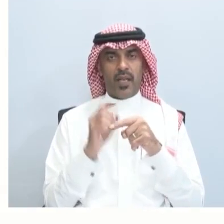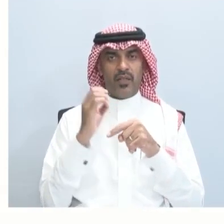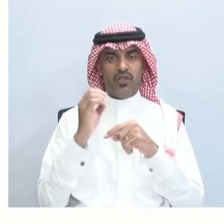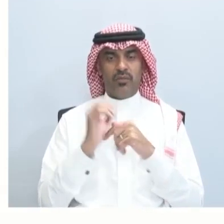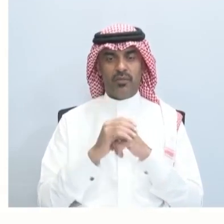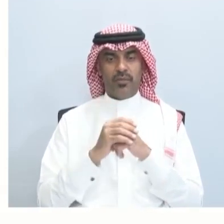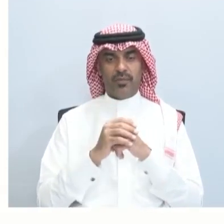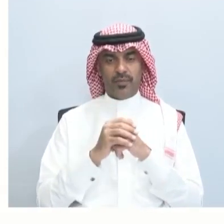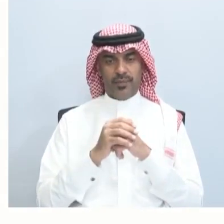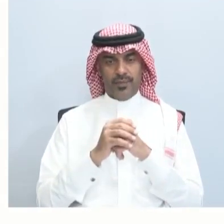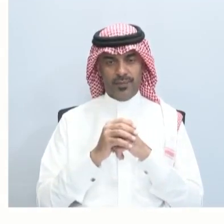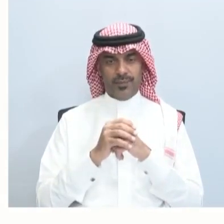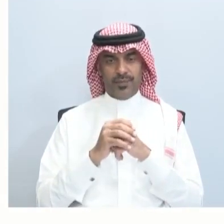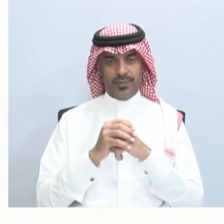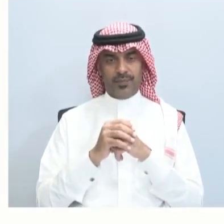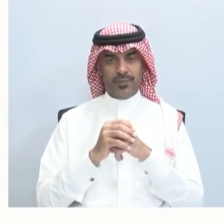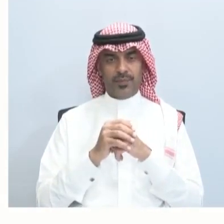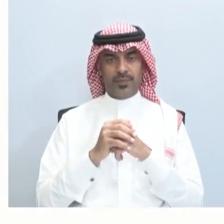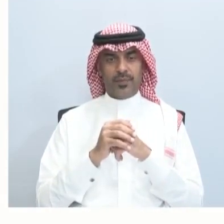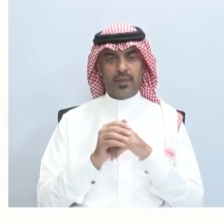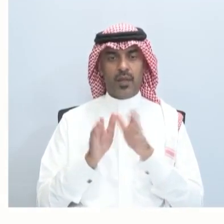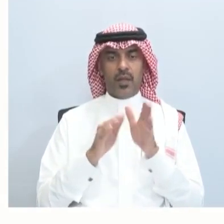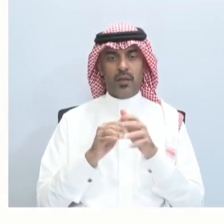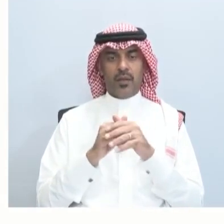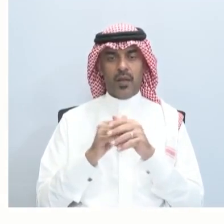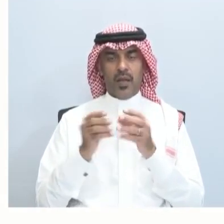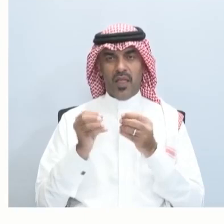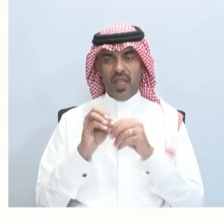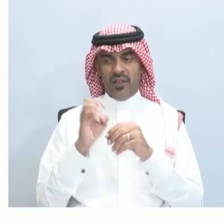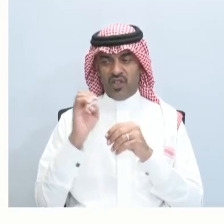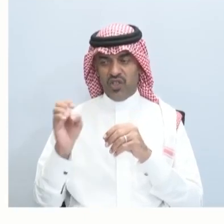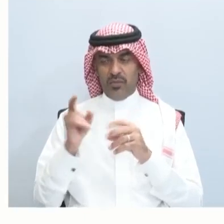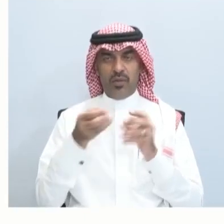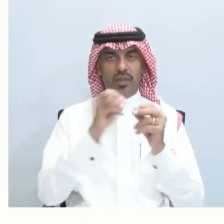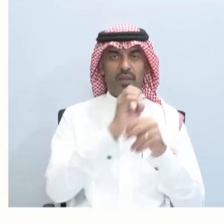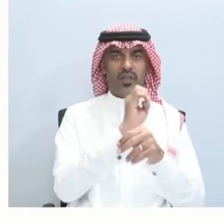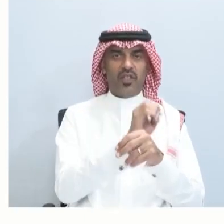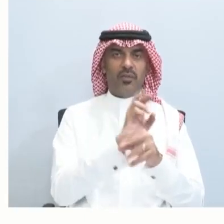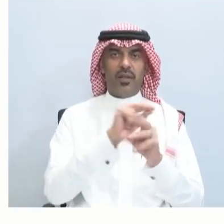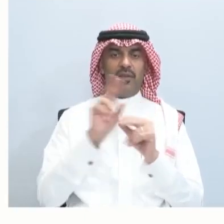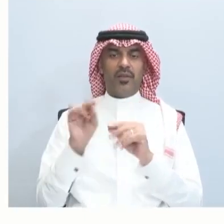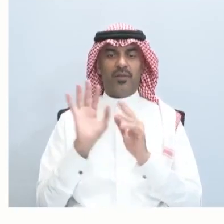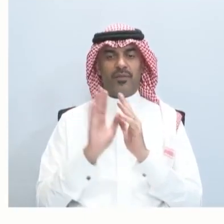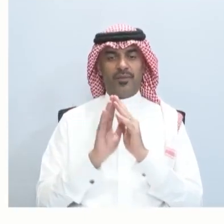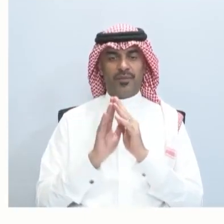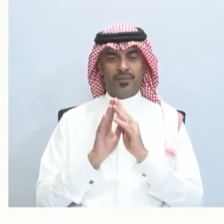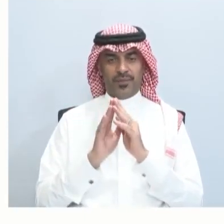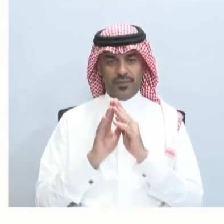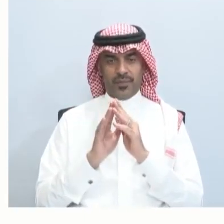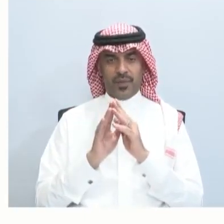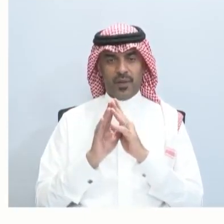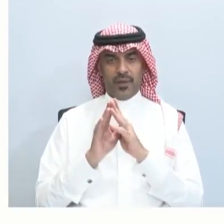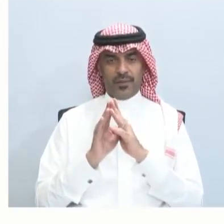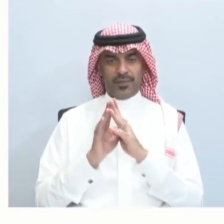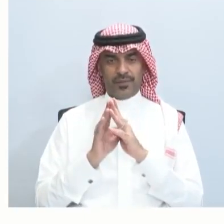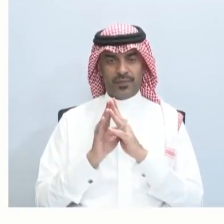من باء فان الف زائد جيم هي اقل من باء زائد جيم قمنا باضافه جيم لهذا الطرف وقمنا باضافه جيم لهذا الطرف ستبقى